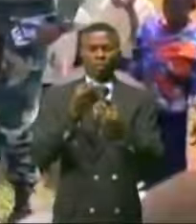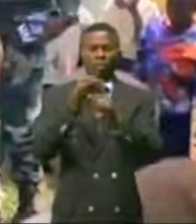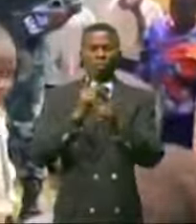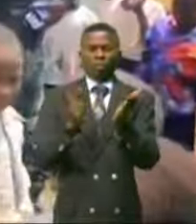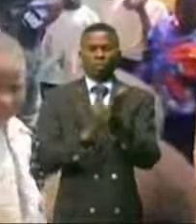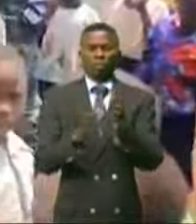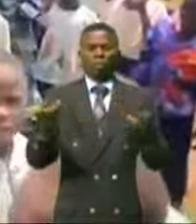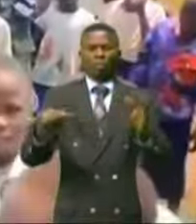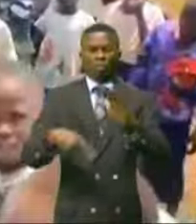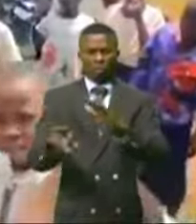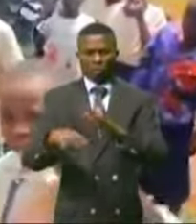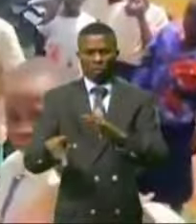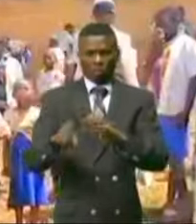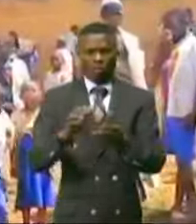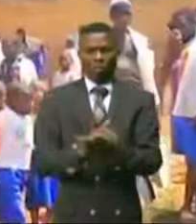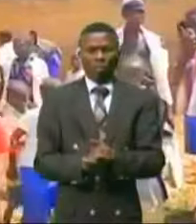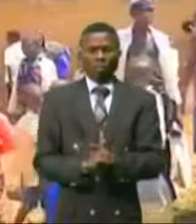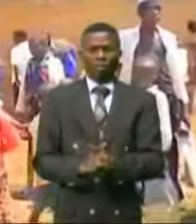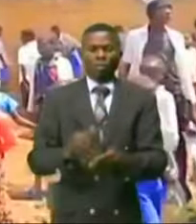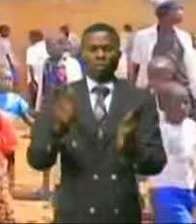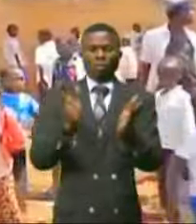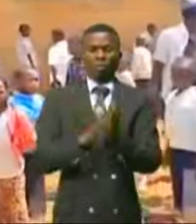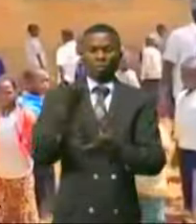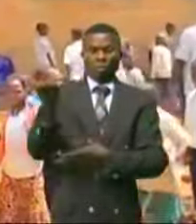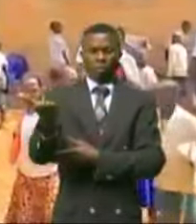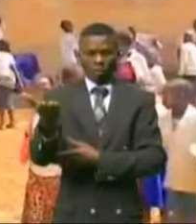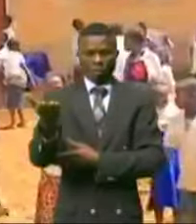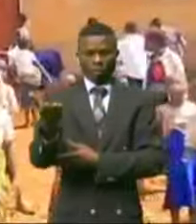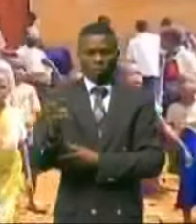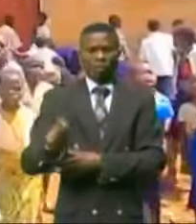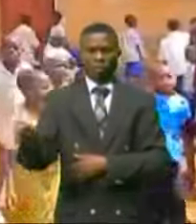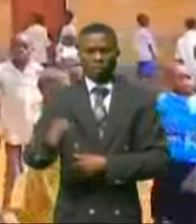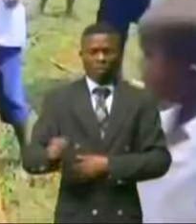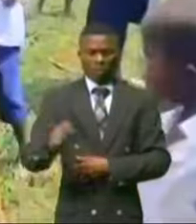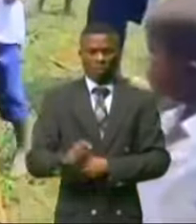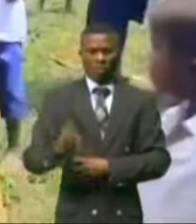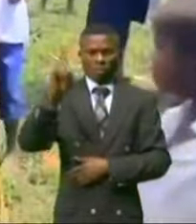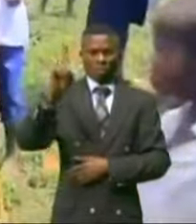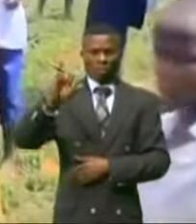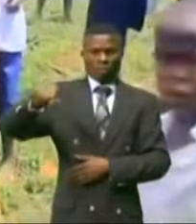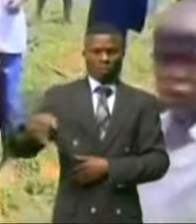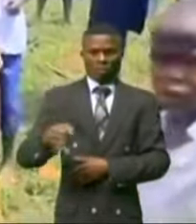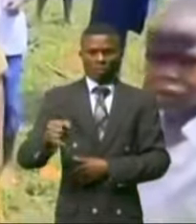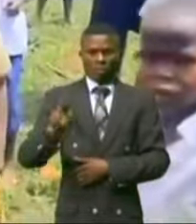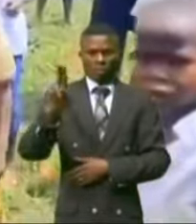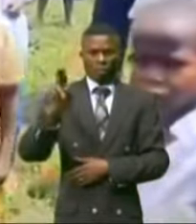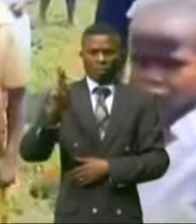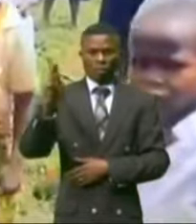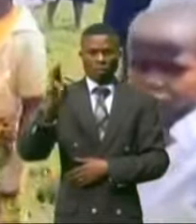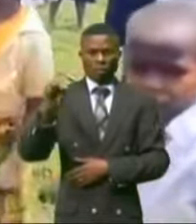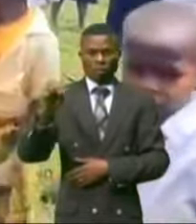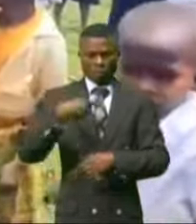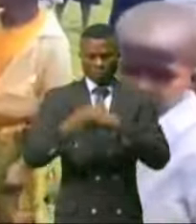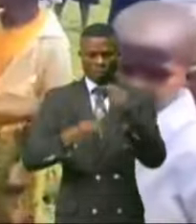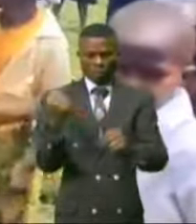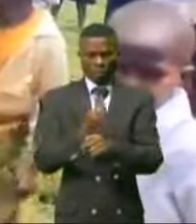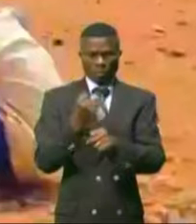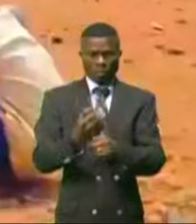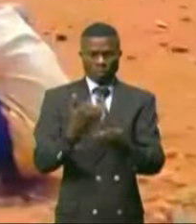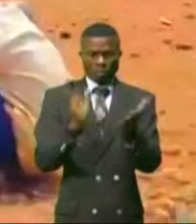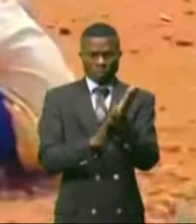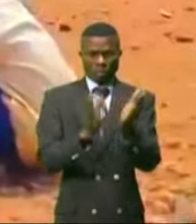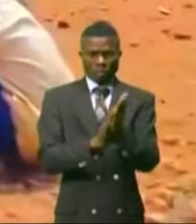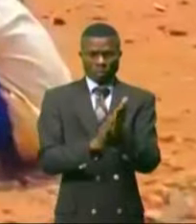l'école primaire Blukwambi. Nous sommes ici, en territoire de Djougou. Ils ont repris le chemin de l'école grâce au